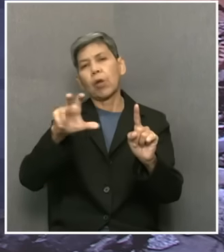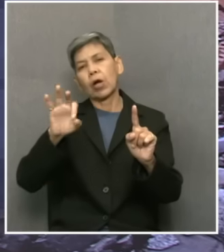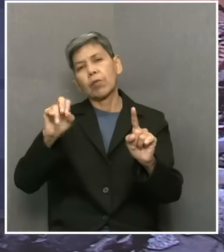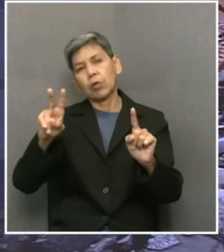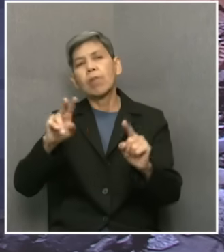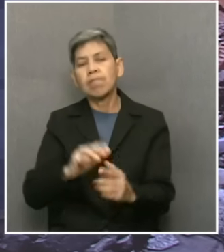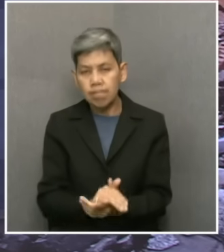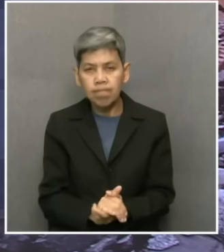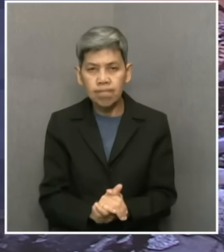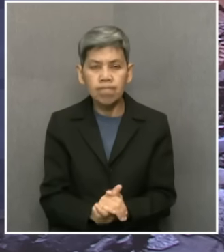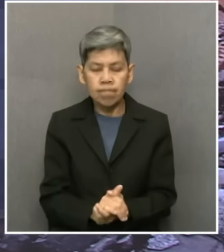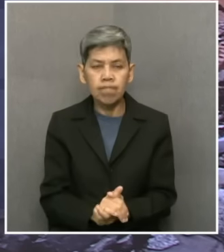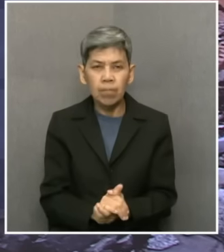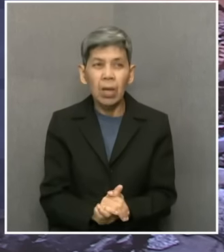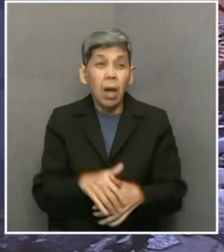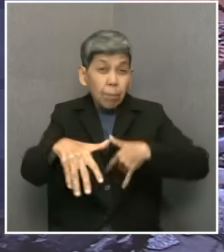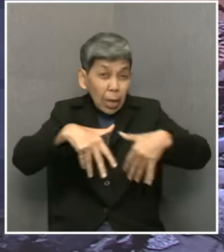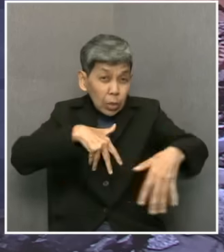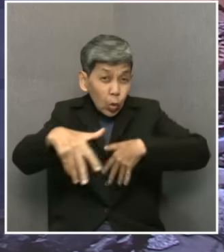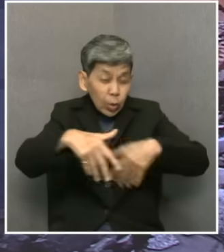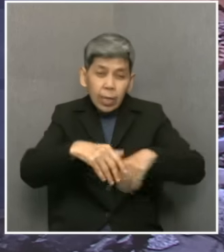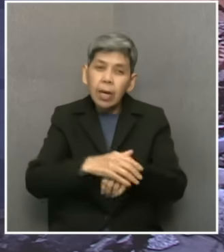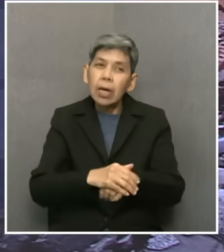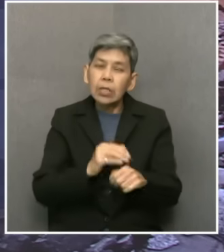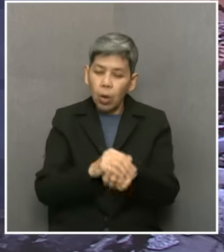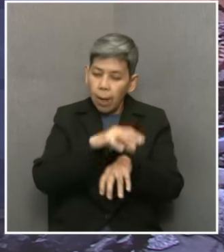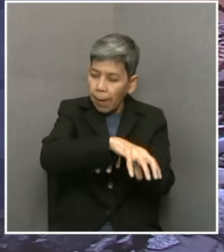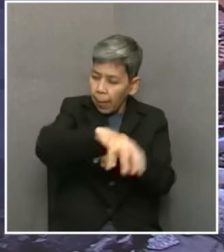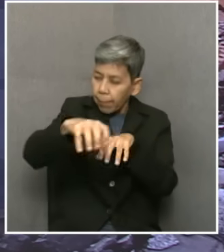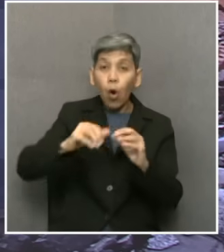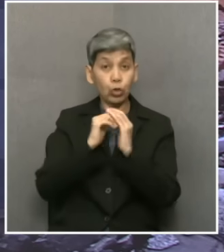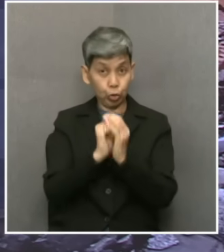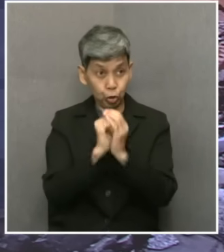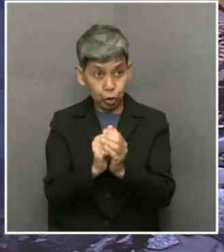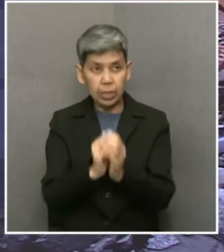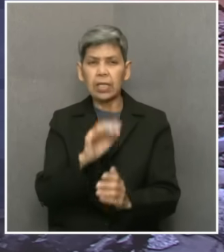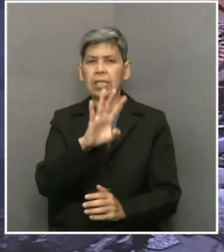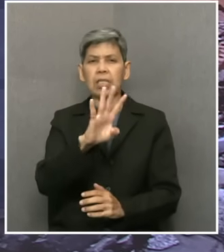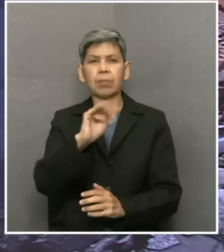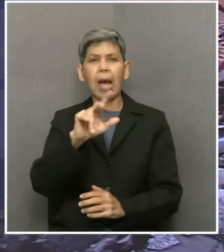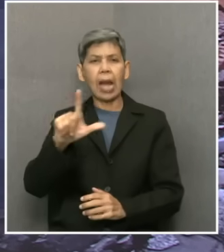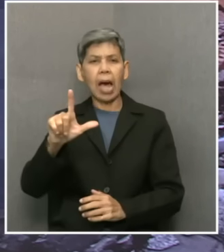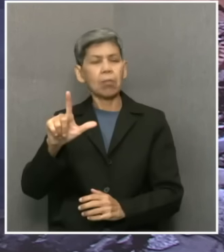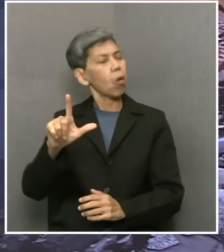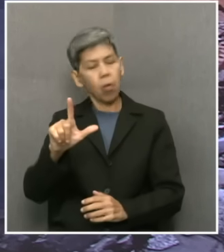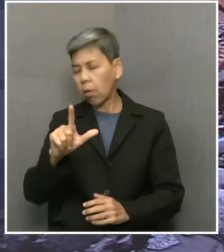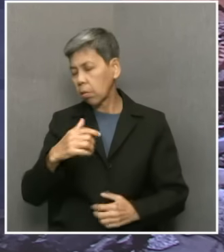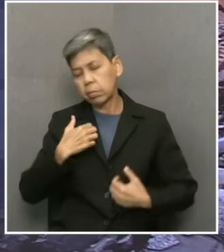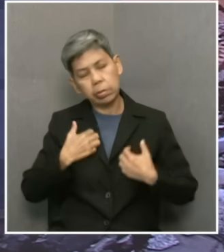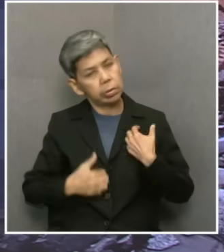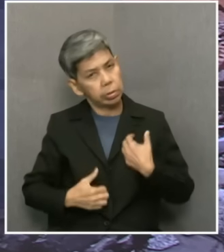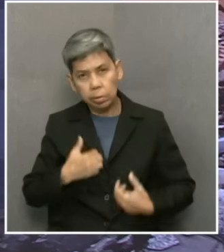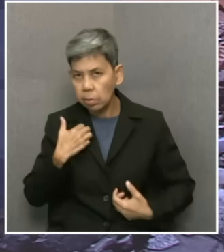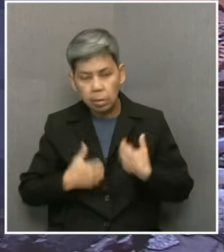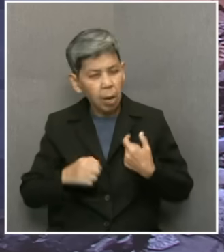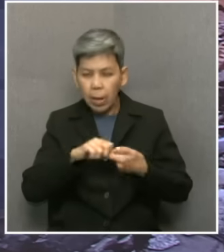18,392 คนประชาชนที่อยู่ใน10เมืองนะคะ 45.5 ล้านคนเนี่ยได้รับความเดือดร้อนจ